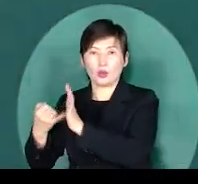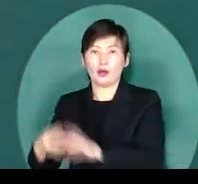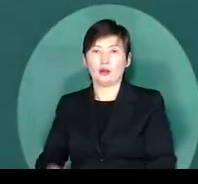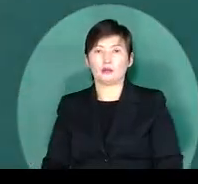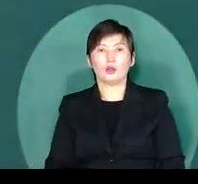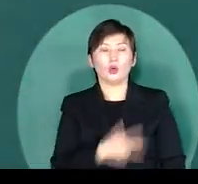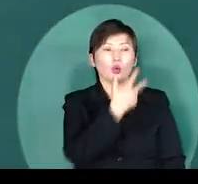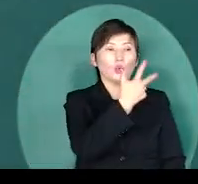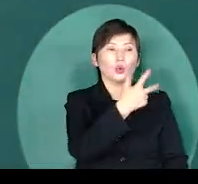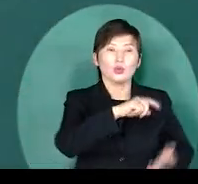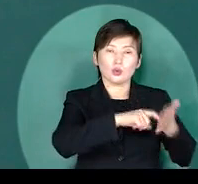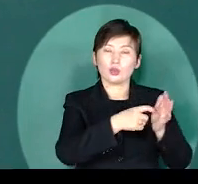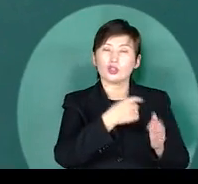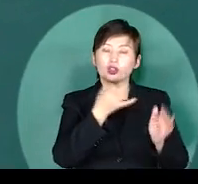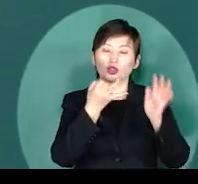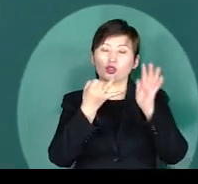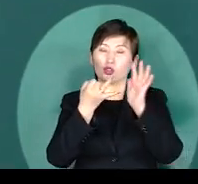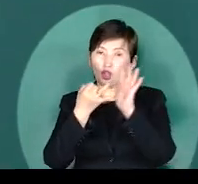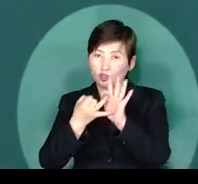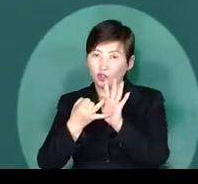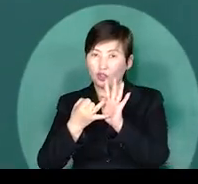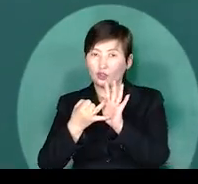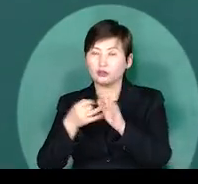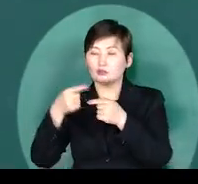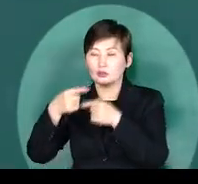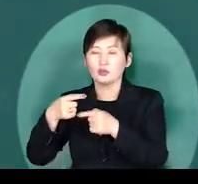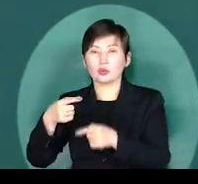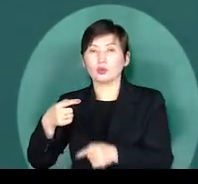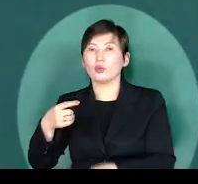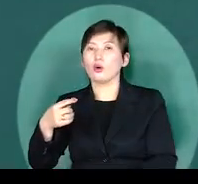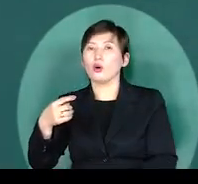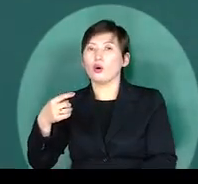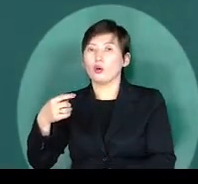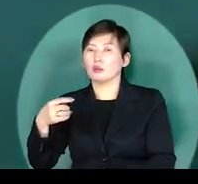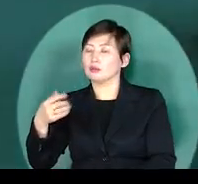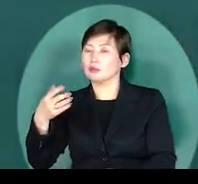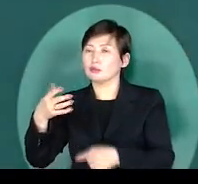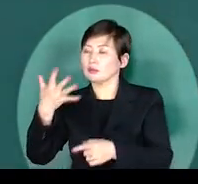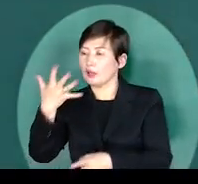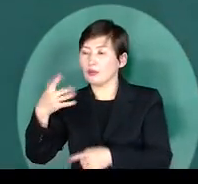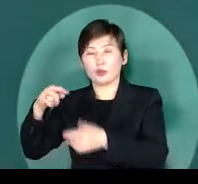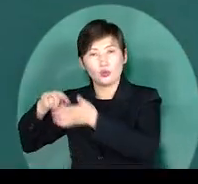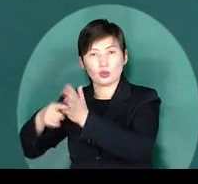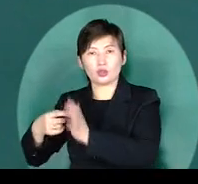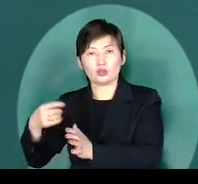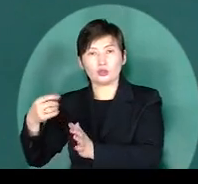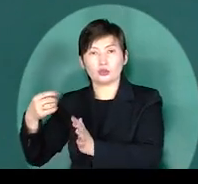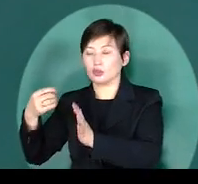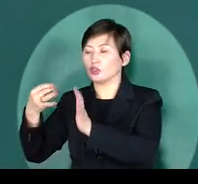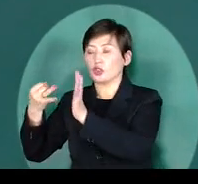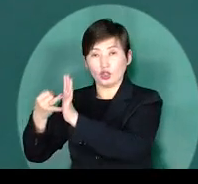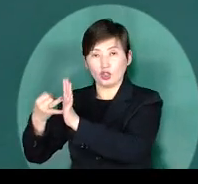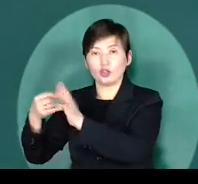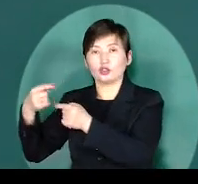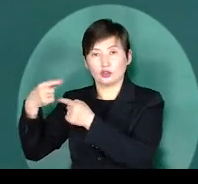7-оор үржүүлж болох уу? Бас болно. 3-ыг үржих нь 7, нэмэх нь 5-ыг үржих